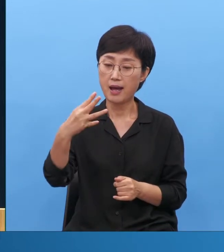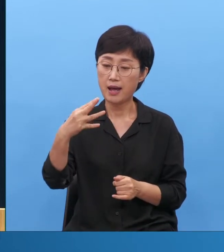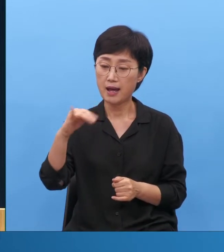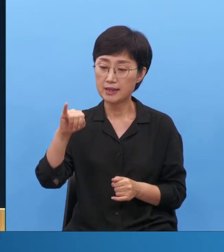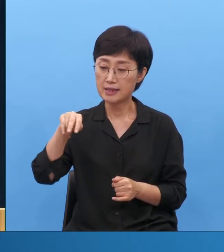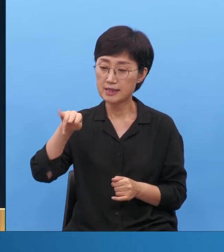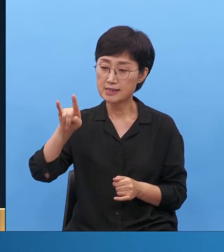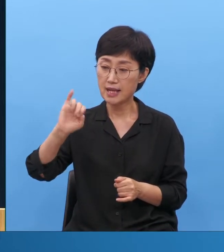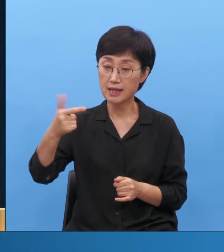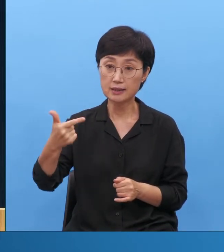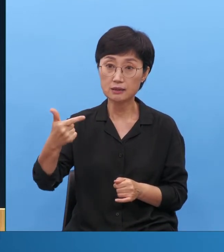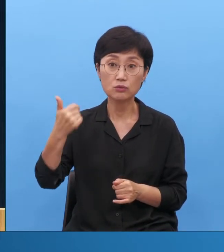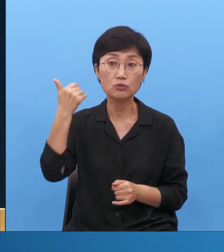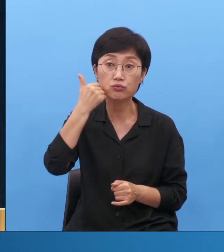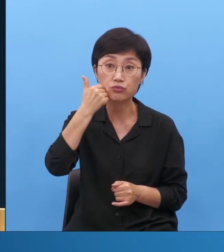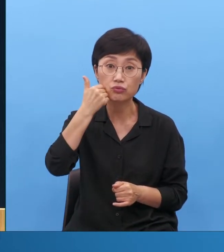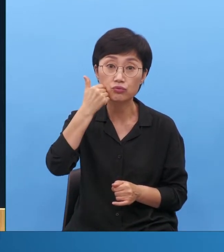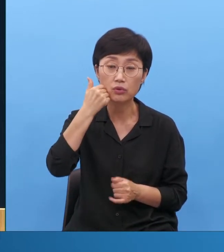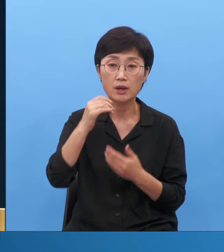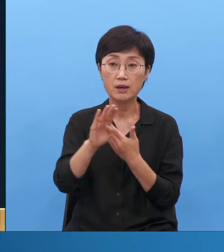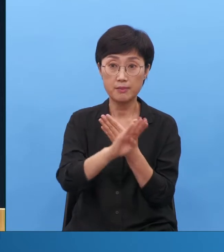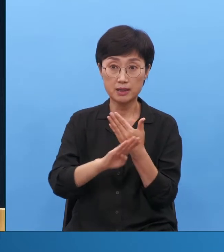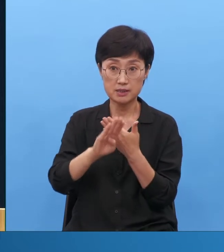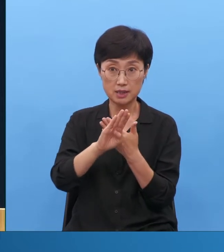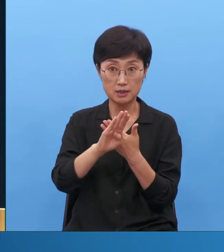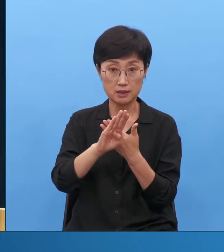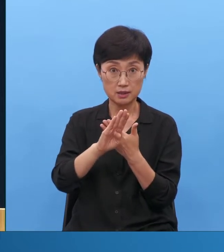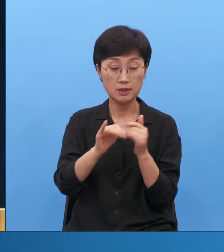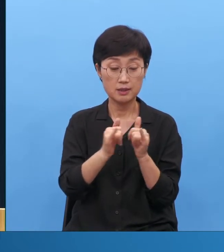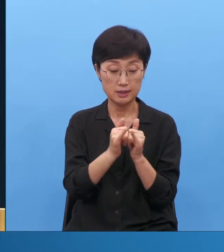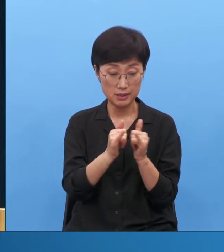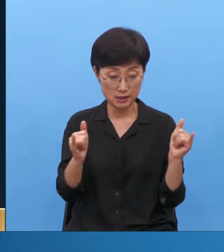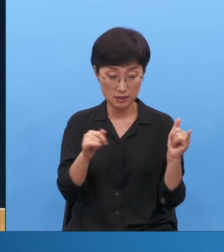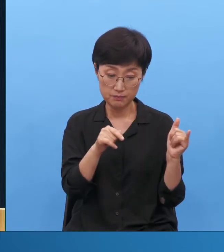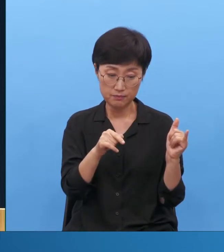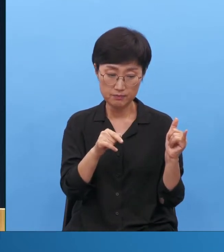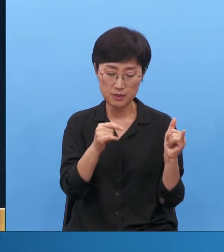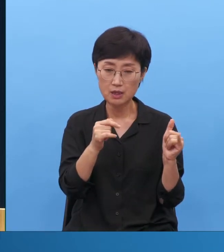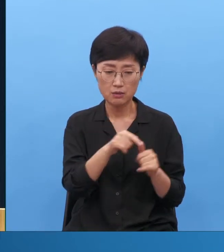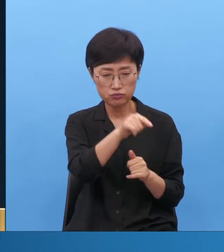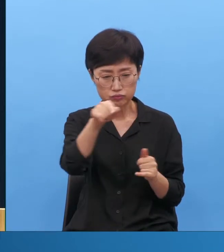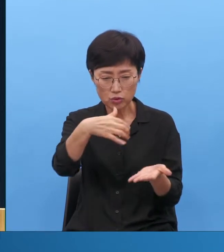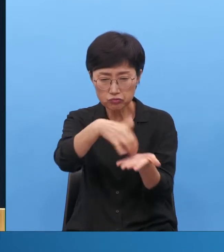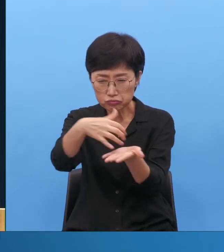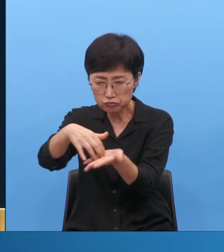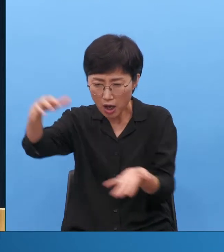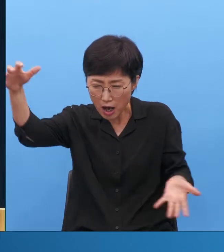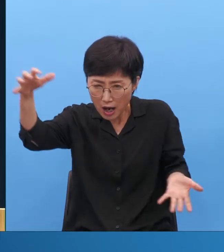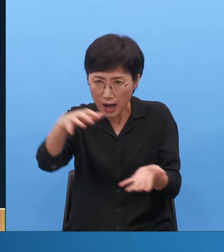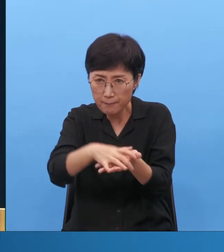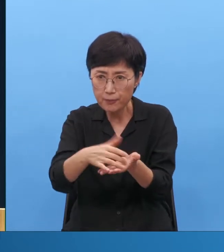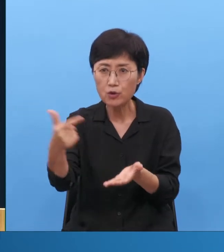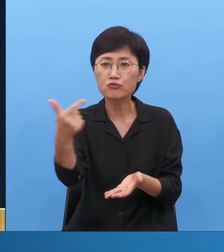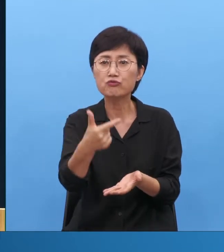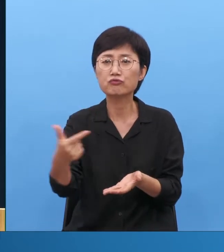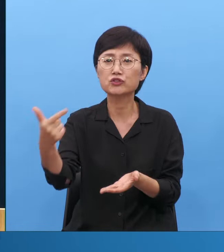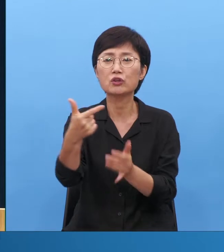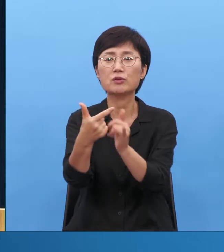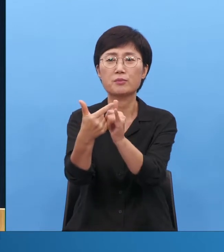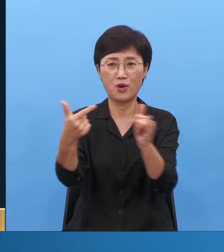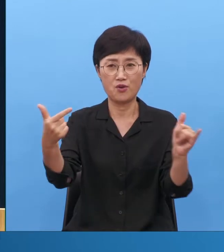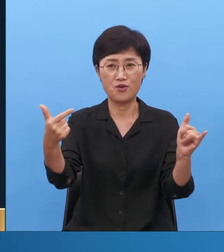됩니다. 바리새인은 전국에 6천 명이 있습니다. He wasn't just a simple Pharisee. There were 6,000